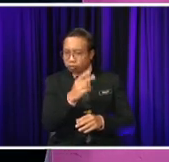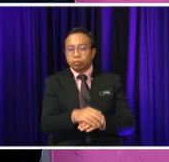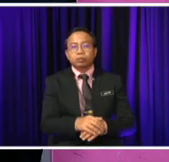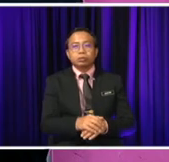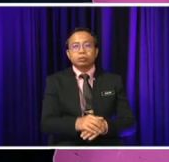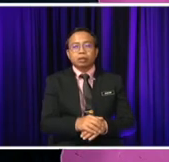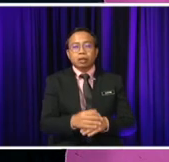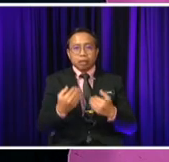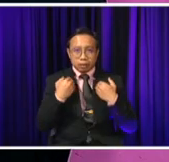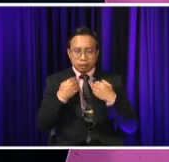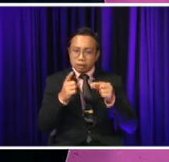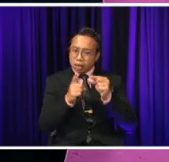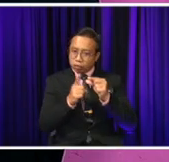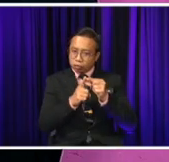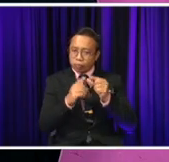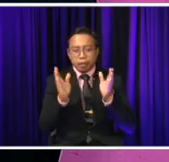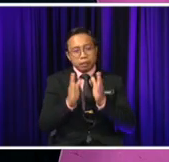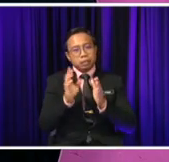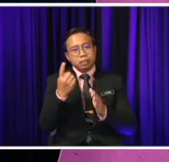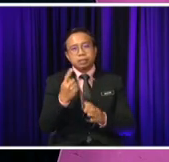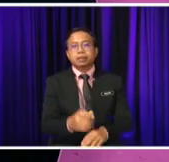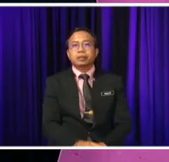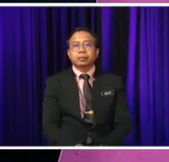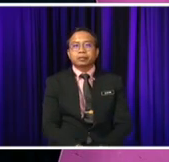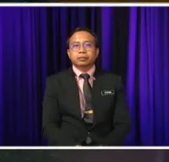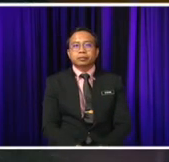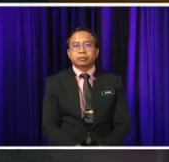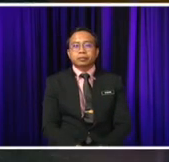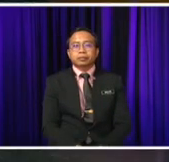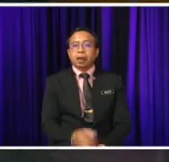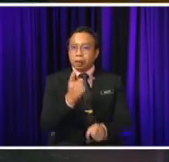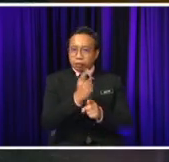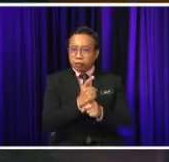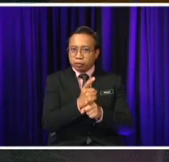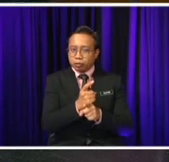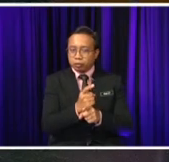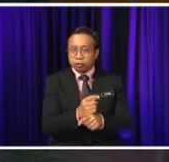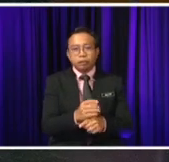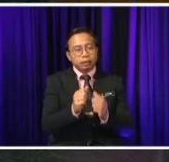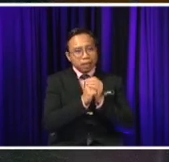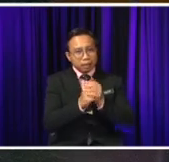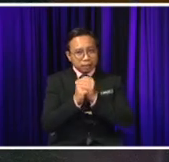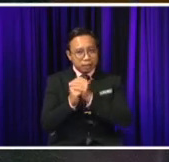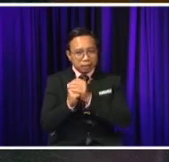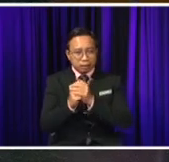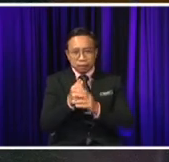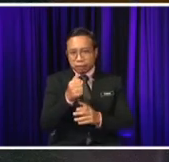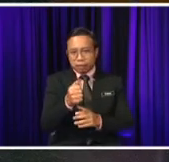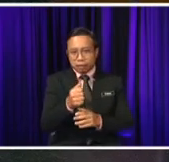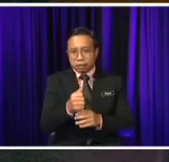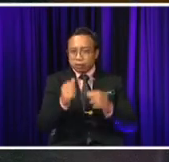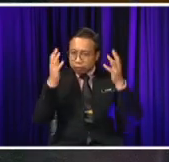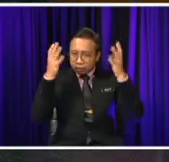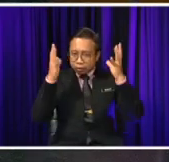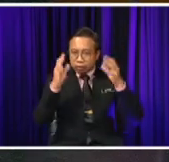ini pasar akronim Nah jadi Ustaz Betul lah jawaban saya betul tanya tanda memang hebat beri temukan